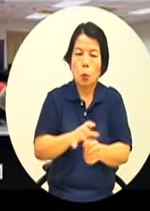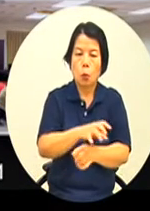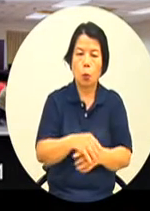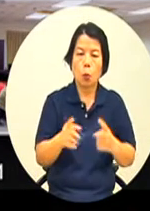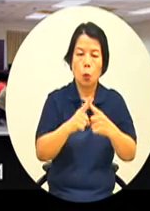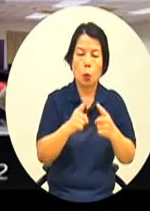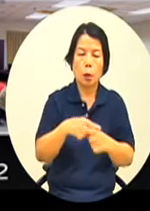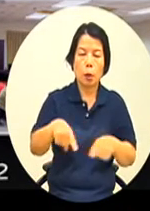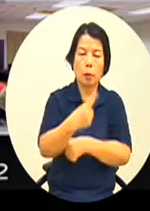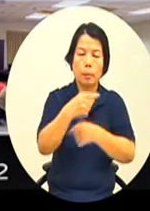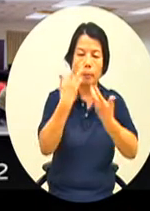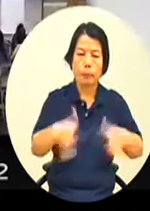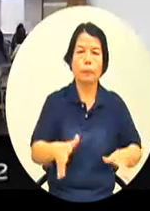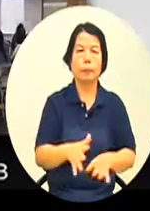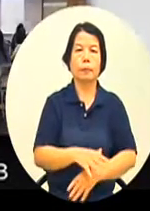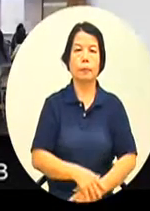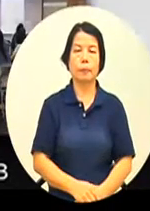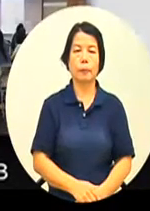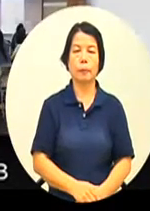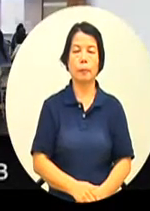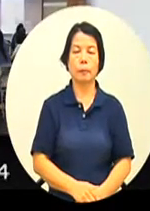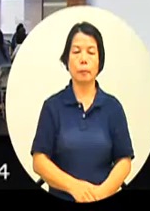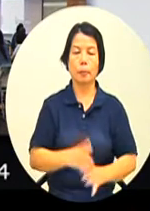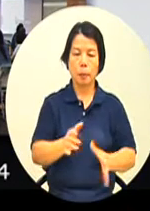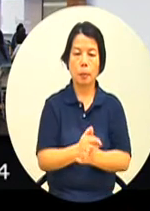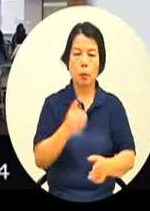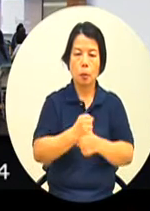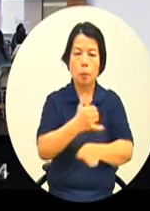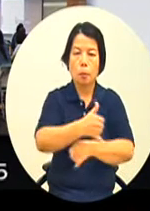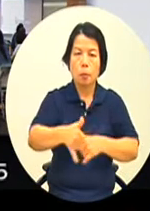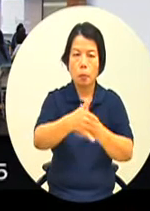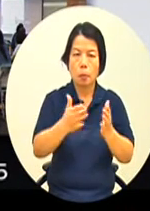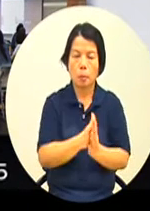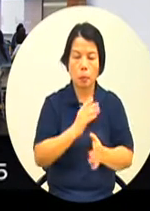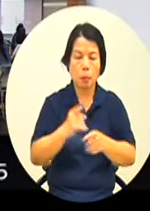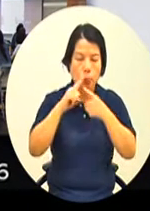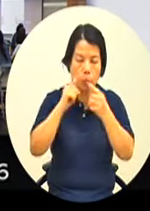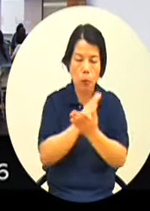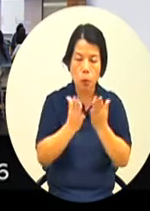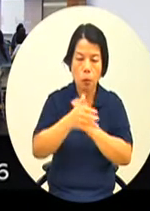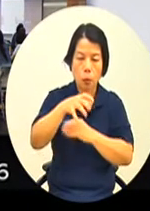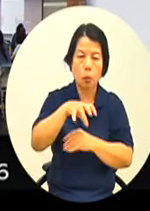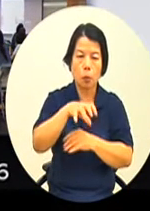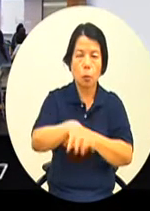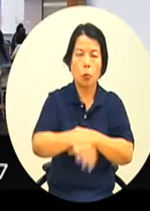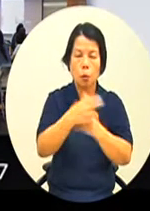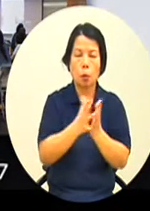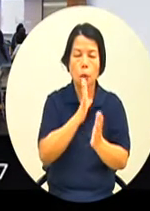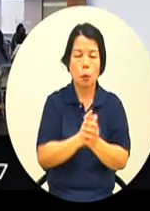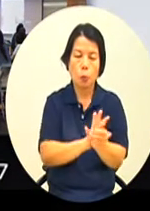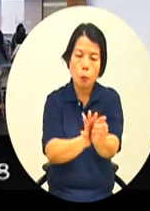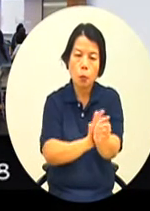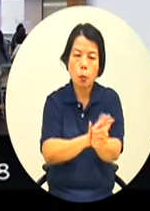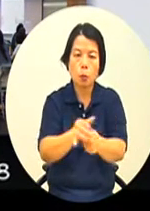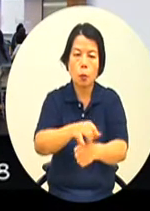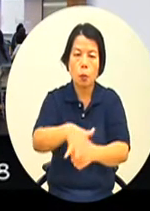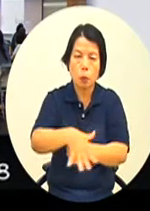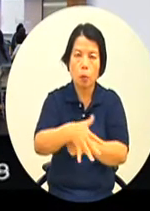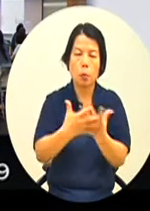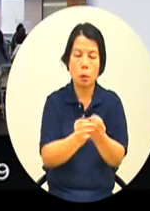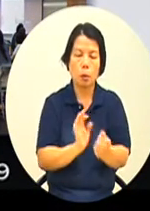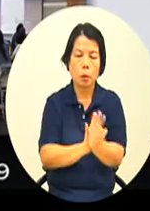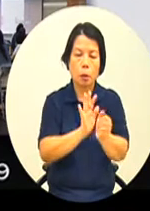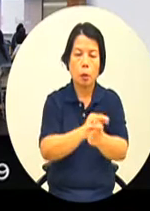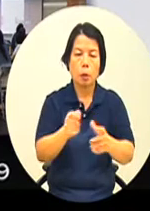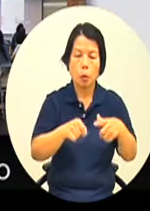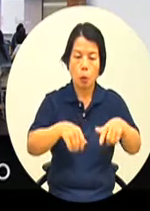119人次那在员工价值极大化部分秘书处定位为服务性质的机关，我们定位在协助市府